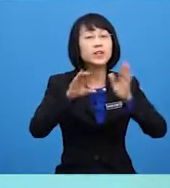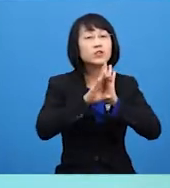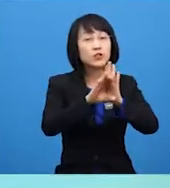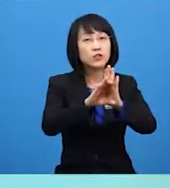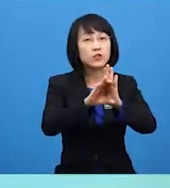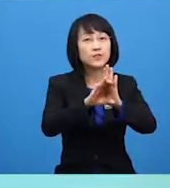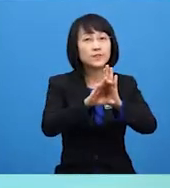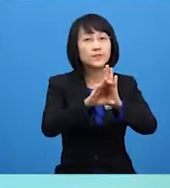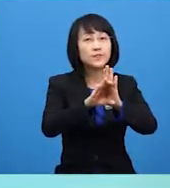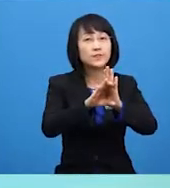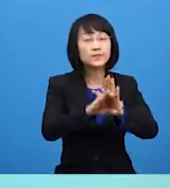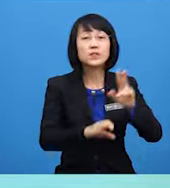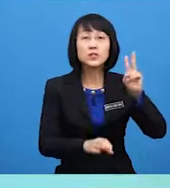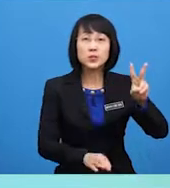contoh